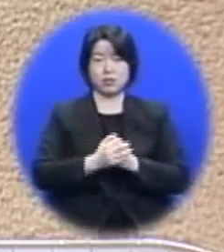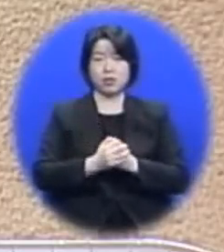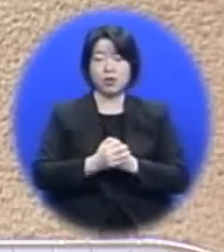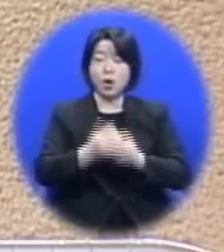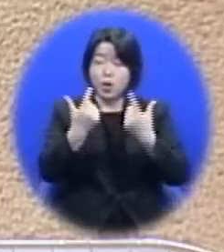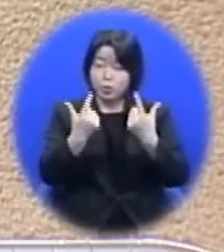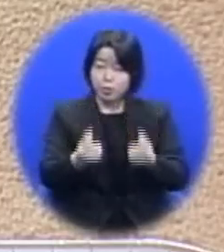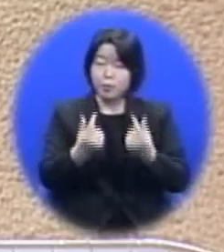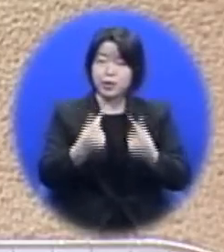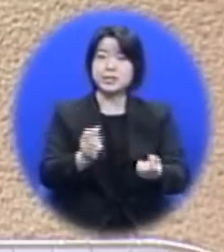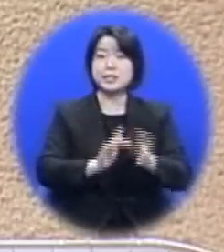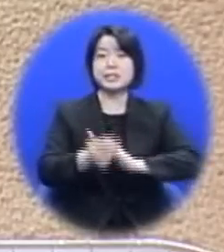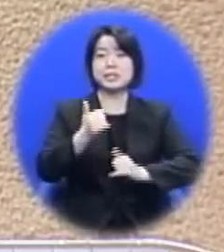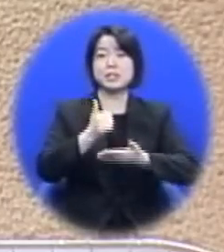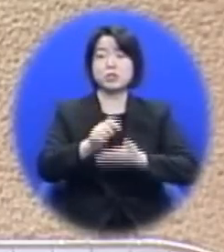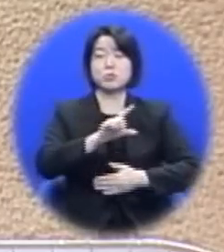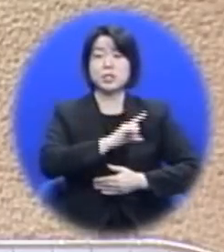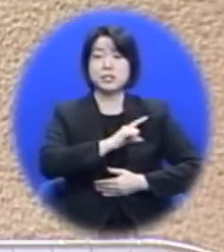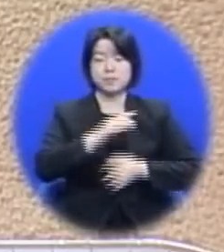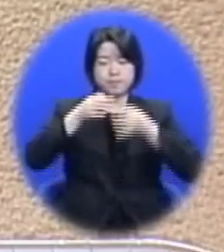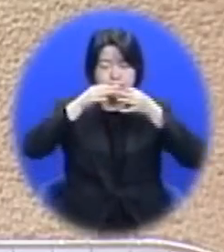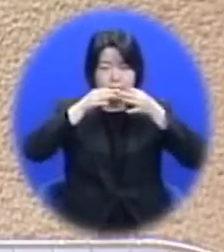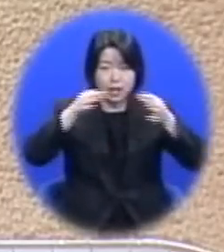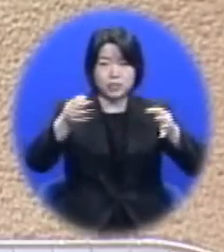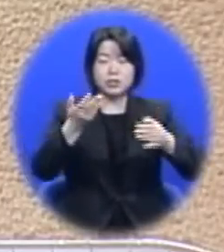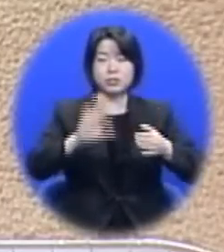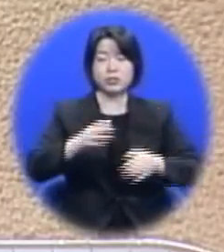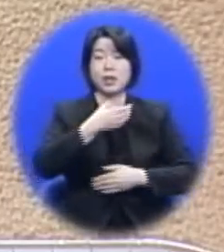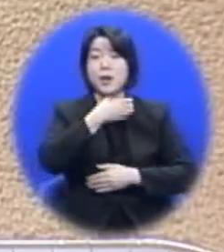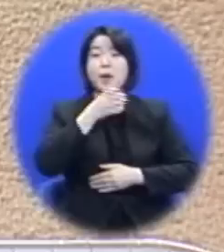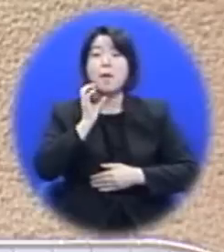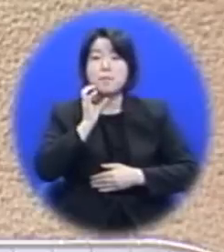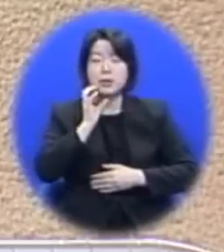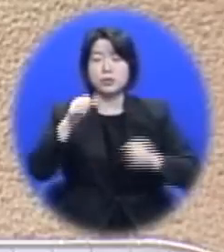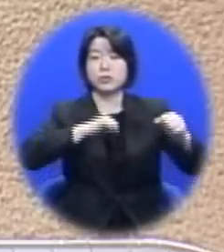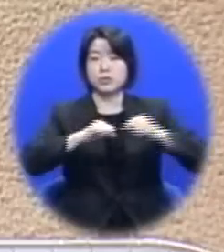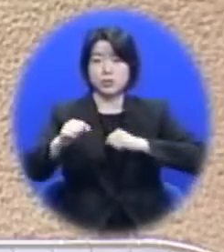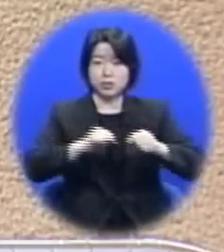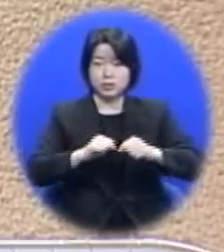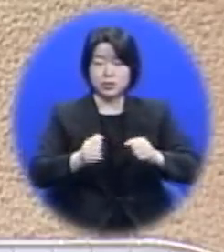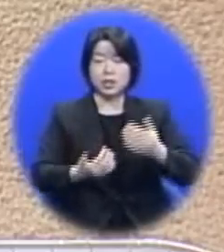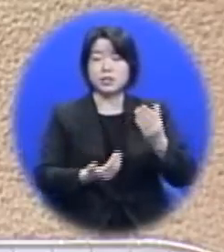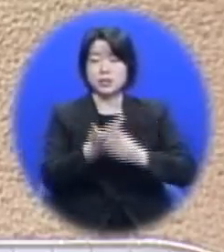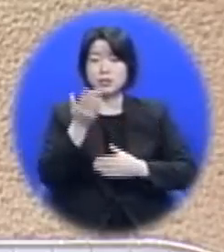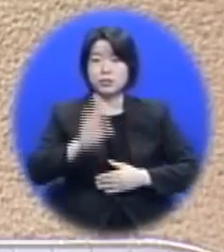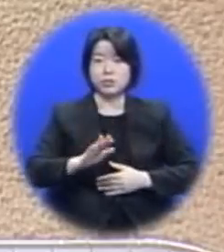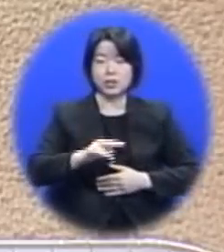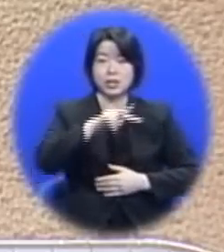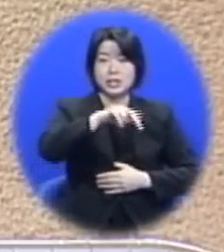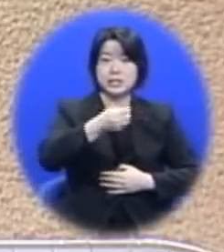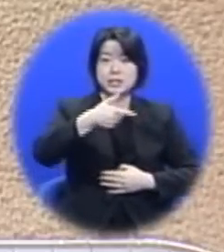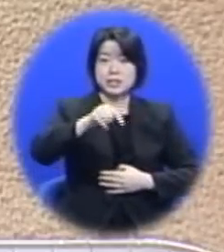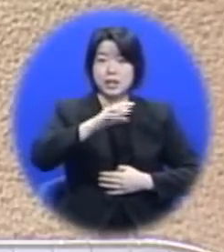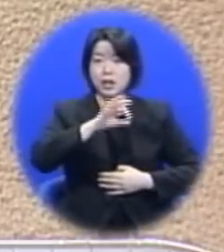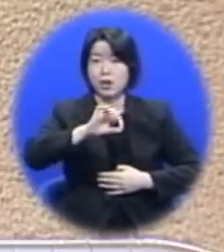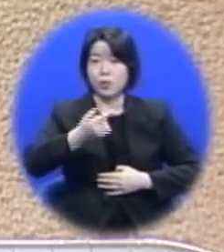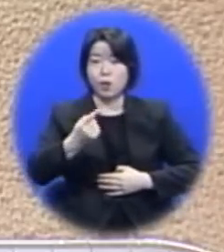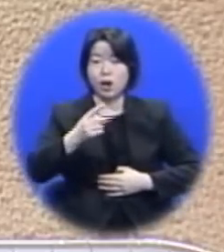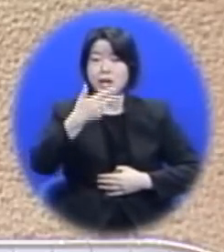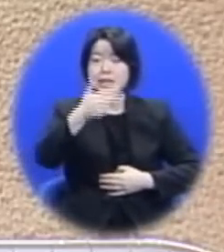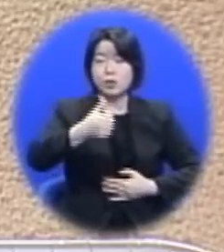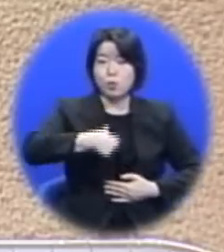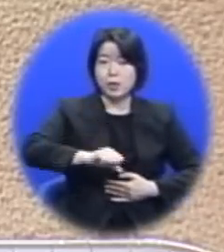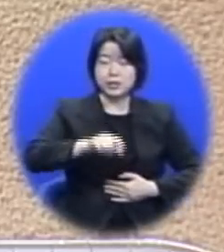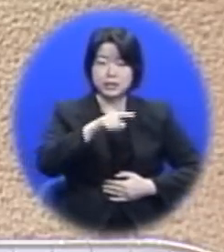똑같이 예수님의 이름으로 외쳤는데 베드로 역사가 일어났는데 왜 스기와의 일곱 아들은 이런 봉변을